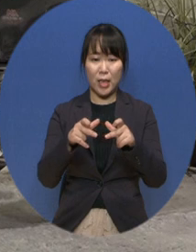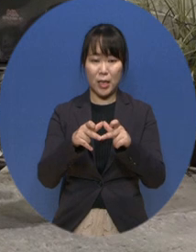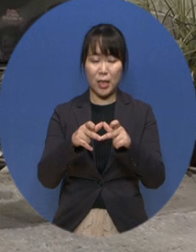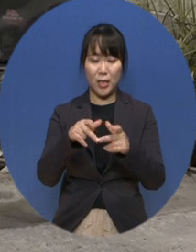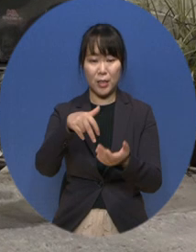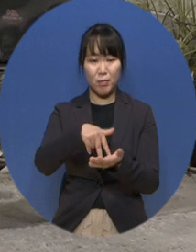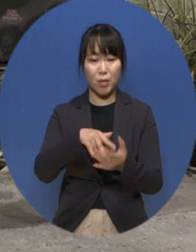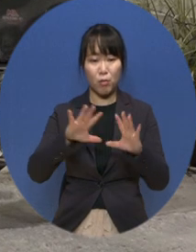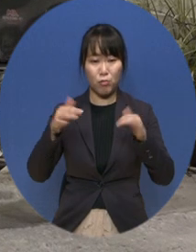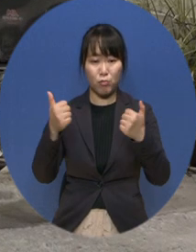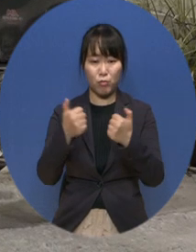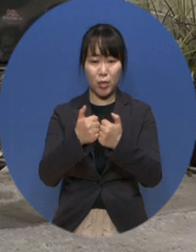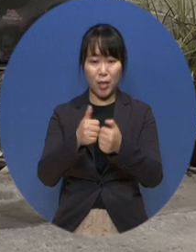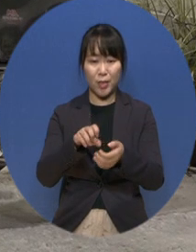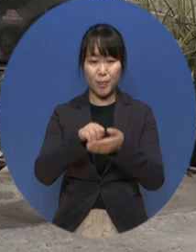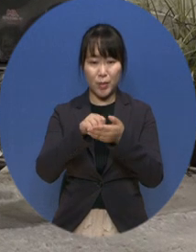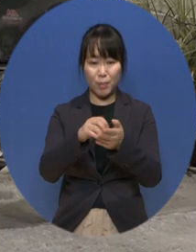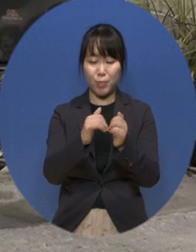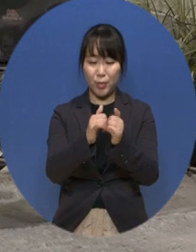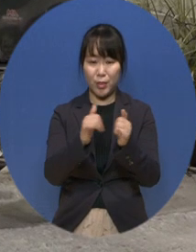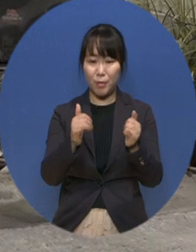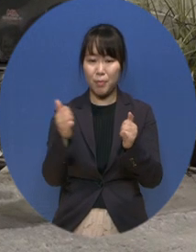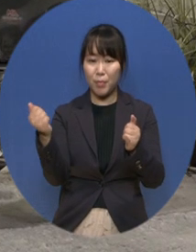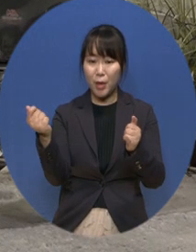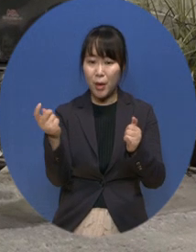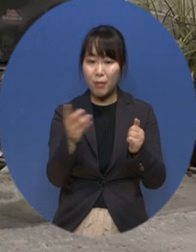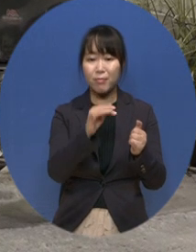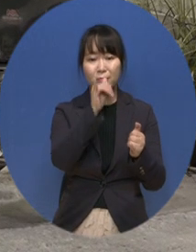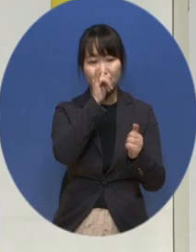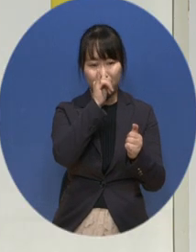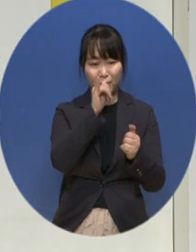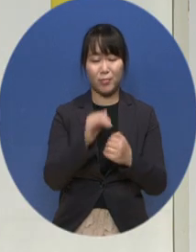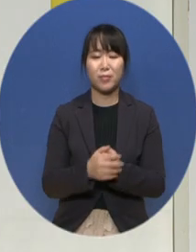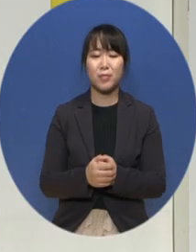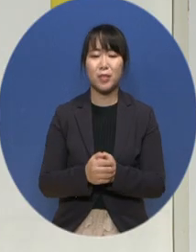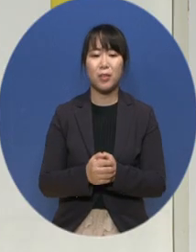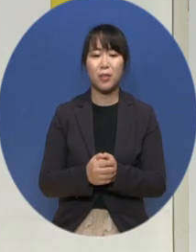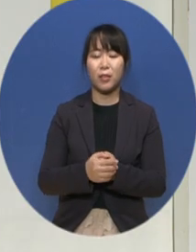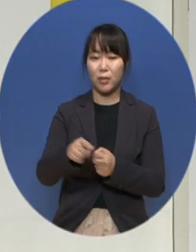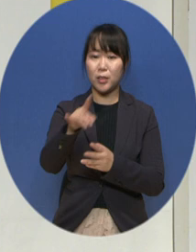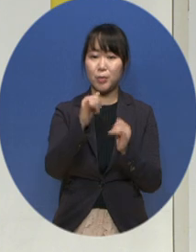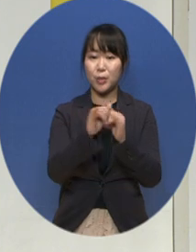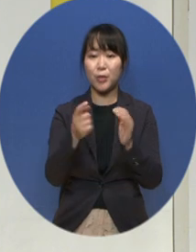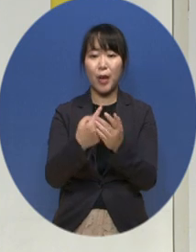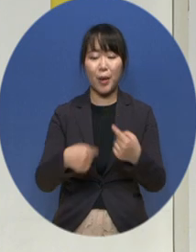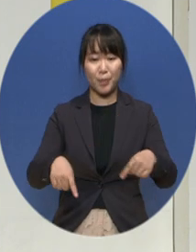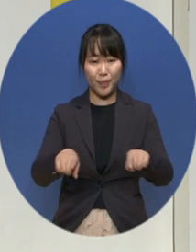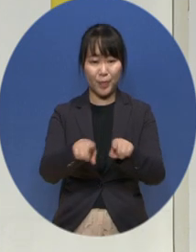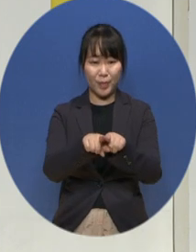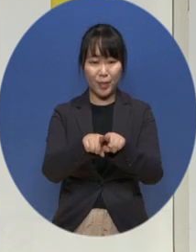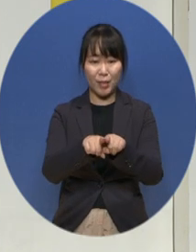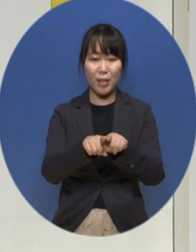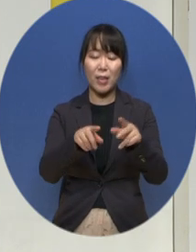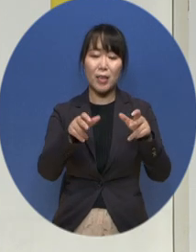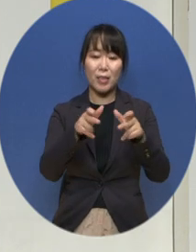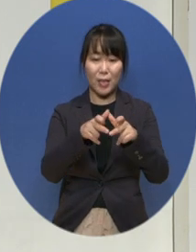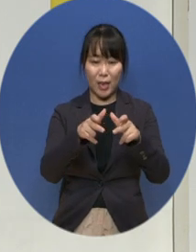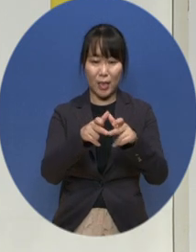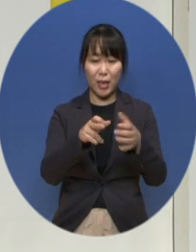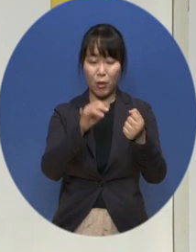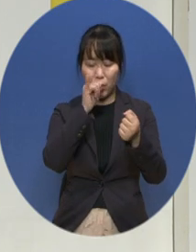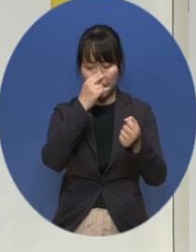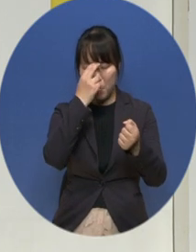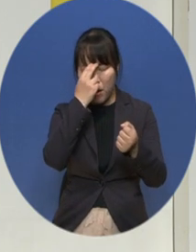로서 국회 입성은 분들이 몇 분 계십니다 4 그 그분들과 함께 장애인 이즈 갖고